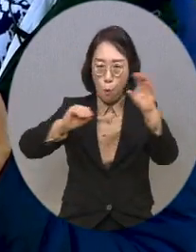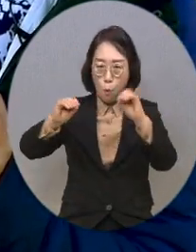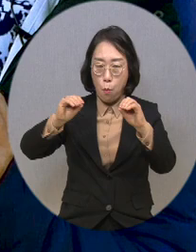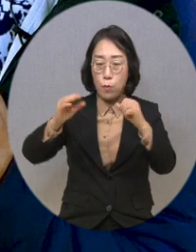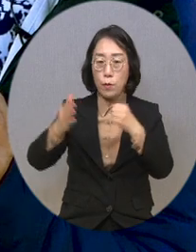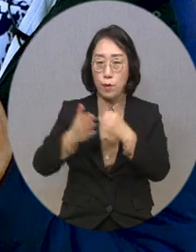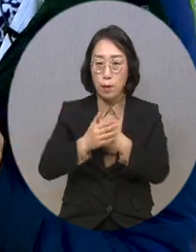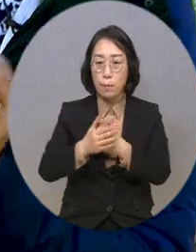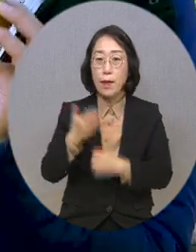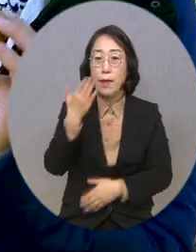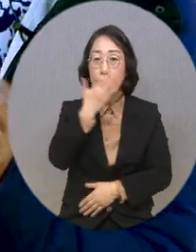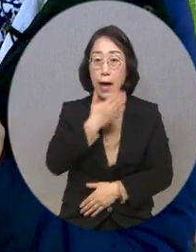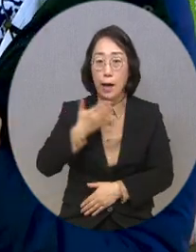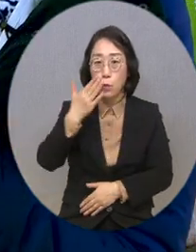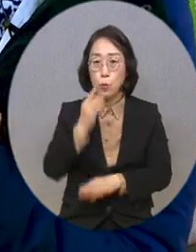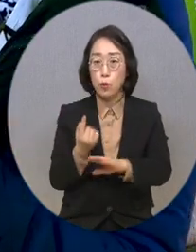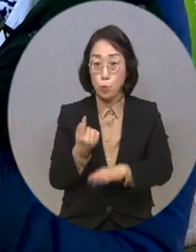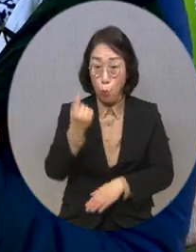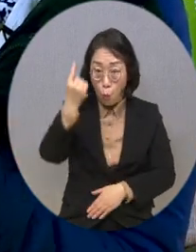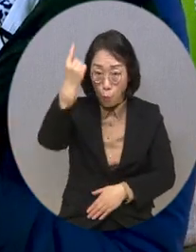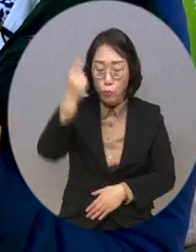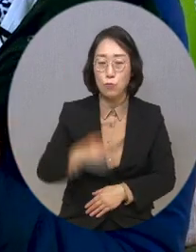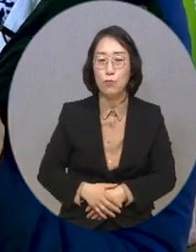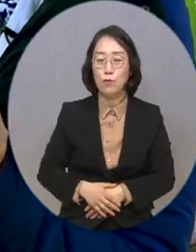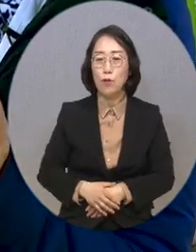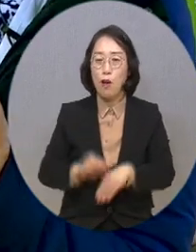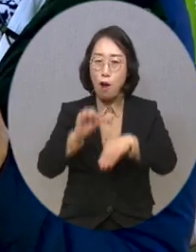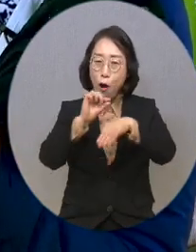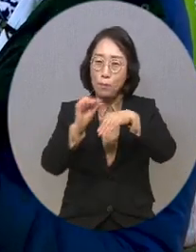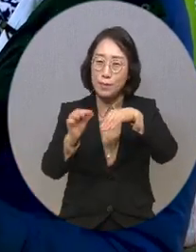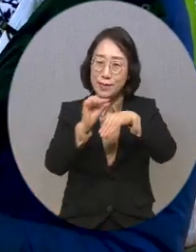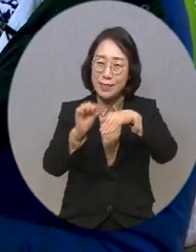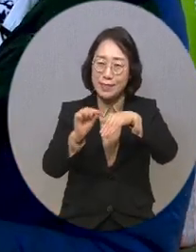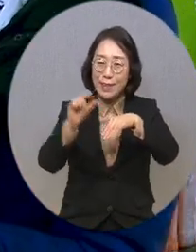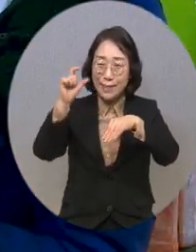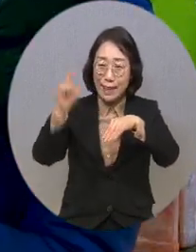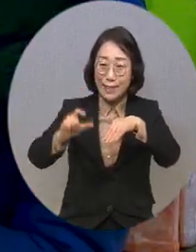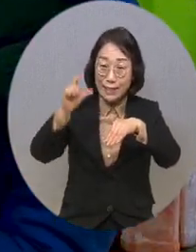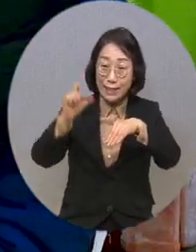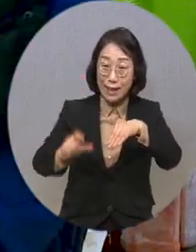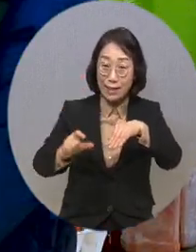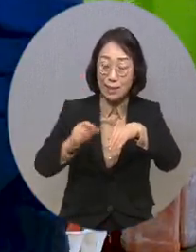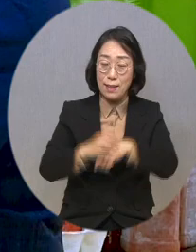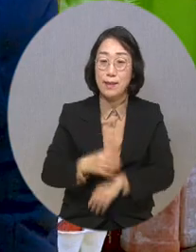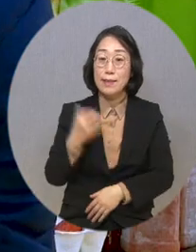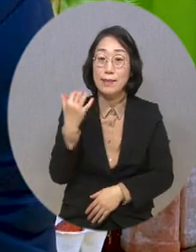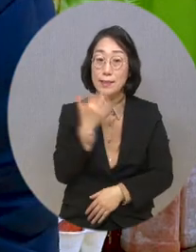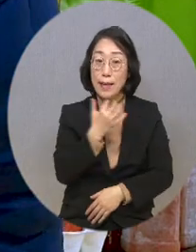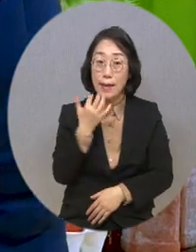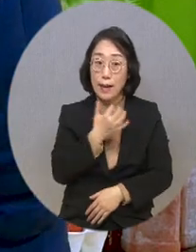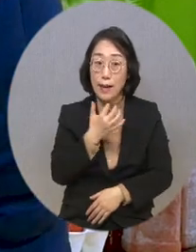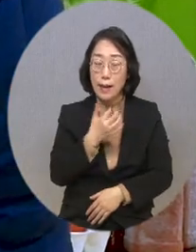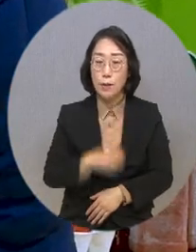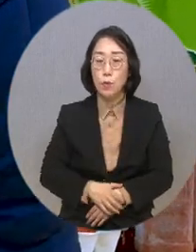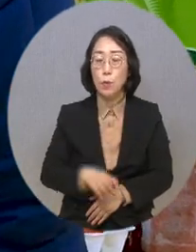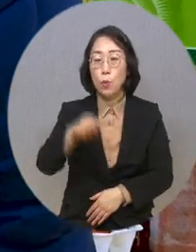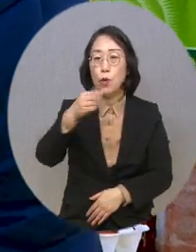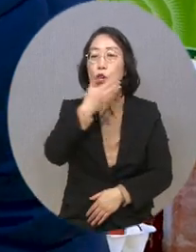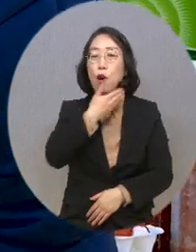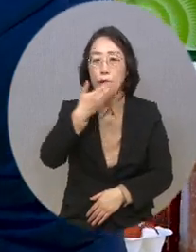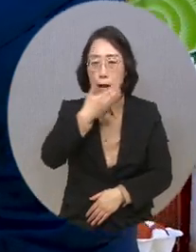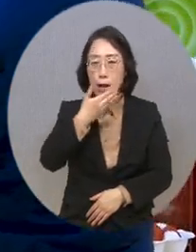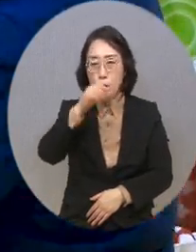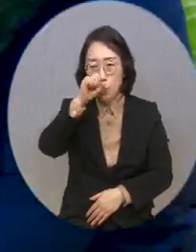이 당도도 좋고 또 껍질도 약간 탄탄하면서 이 색과 이 무비질이 굉장히 높아. 아,